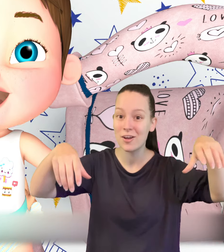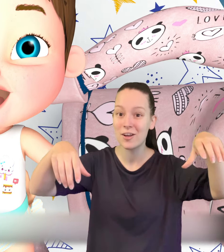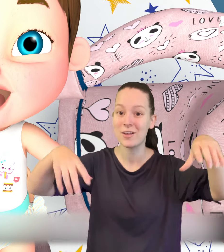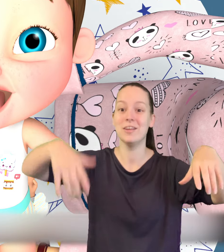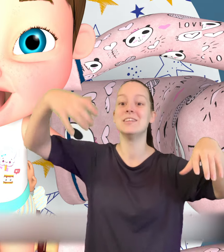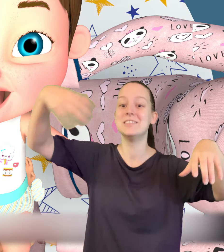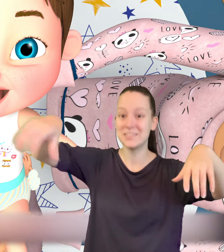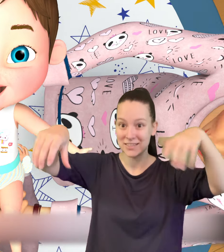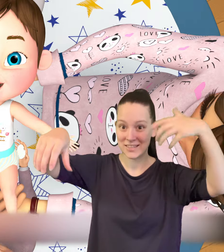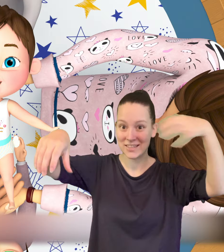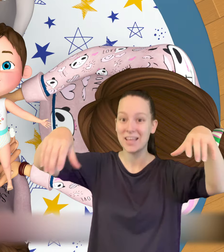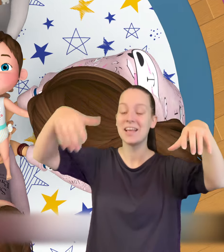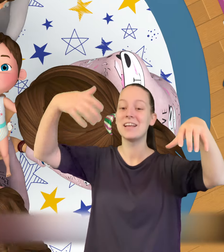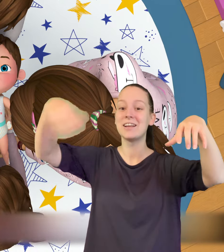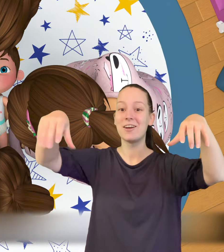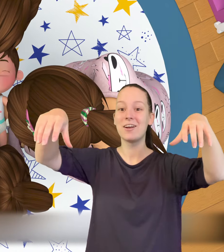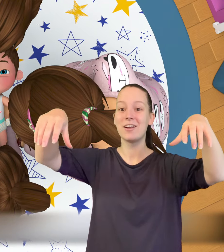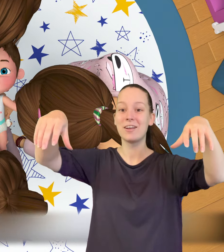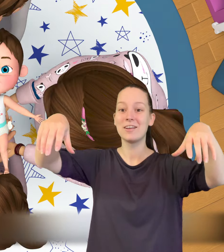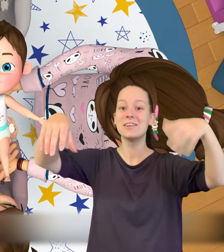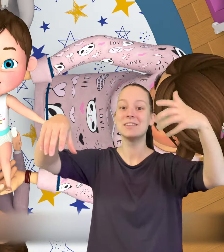デドデド